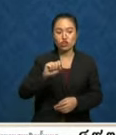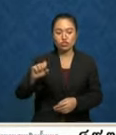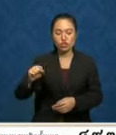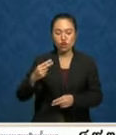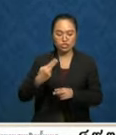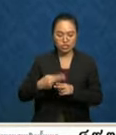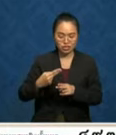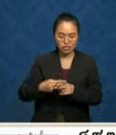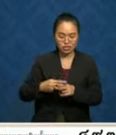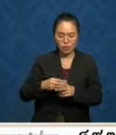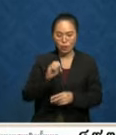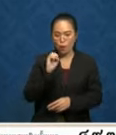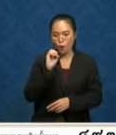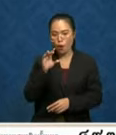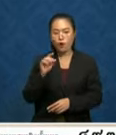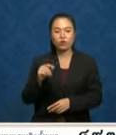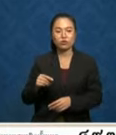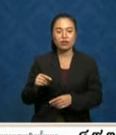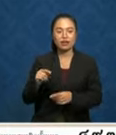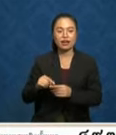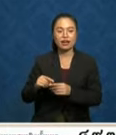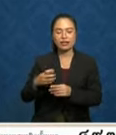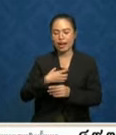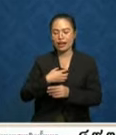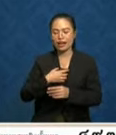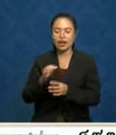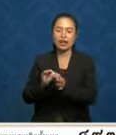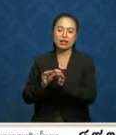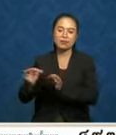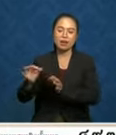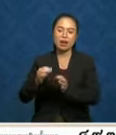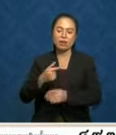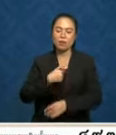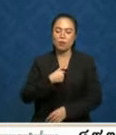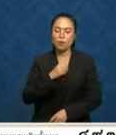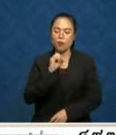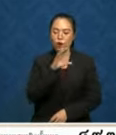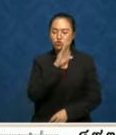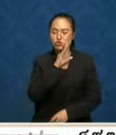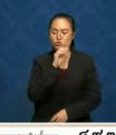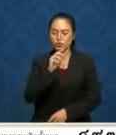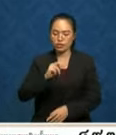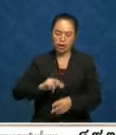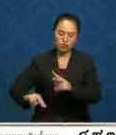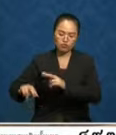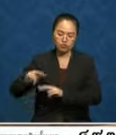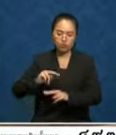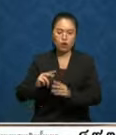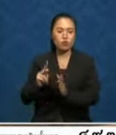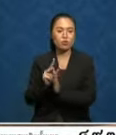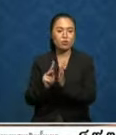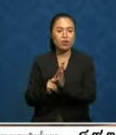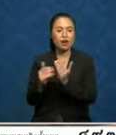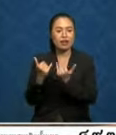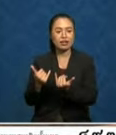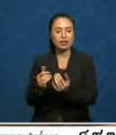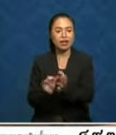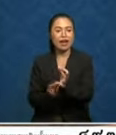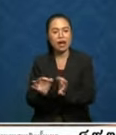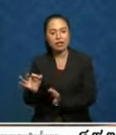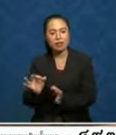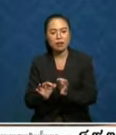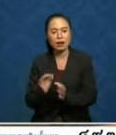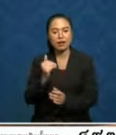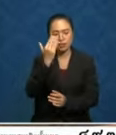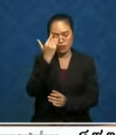อยู่นะครับท่านเสียหายครับ ครับท่านครับผมพาดพิงในเหตุผลที่ว่าถ้าท่านจะอุ้มกฎหมายฉบับนี้ไปครับถ้าท่านจะชี้แจงท่านก็ชี้แจงว่าทำไมท่าน